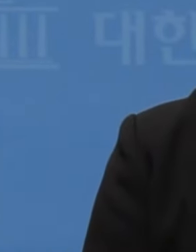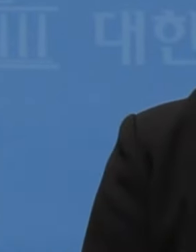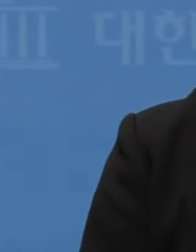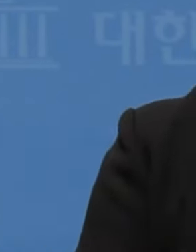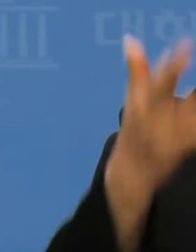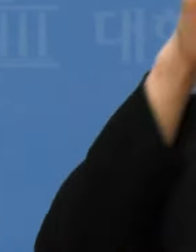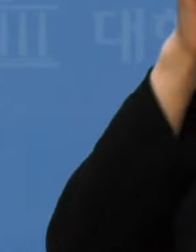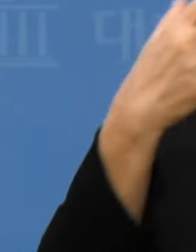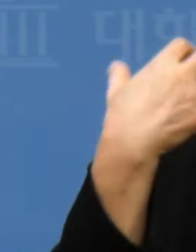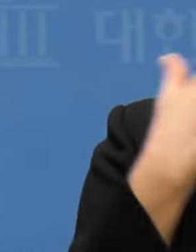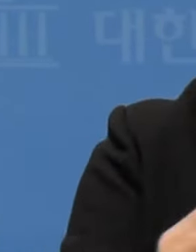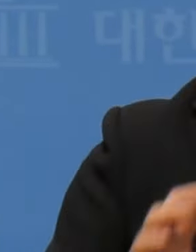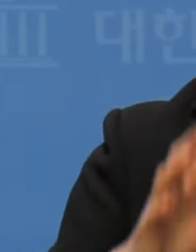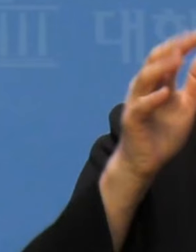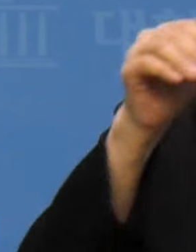미국 정부와